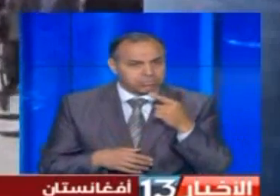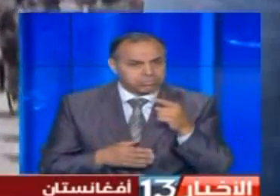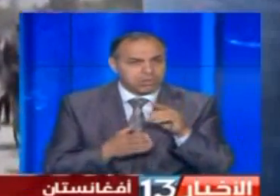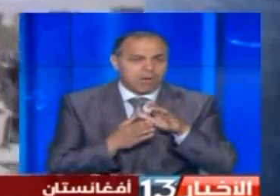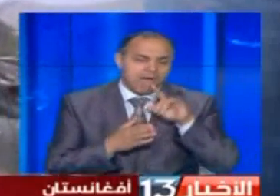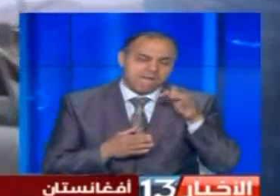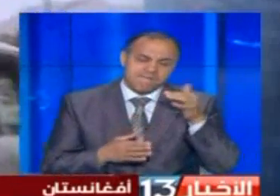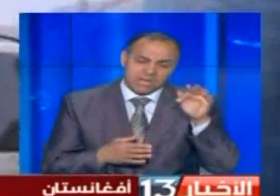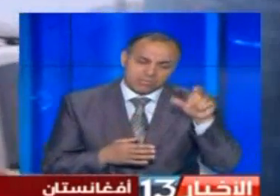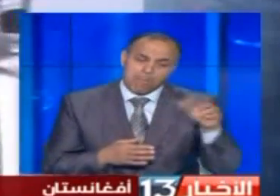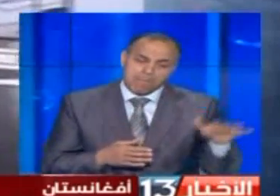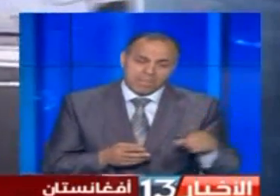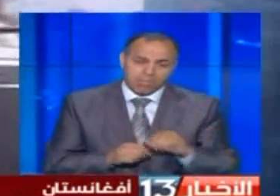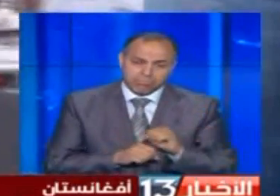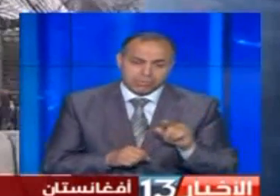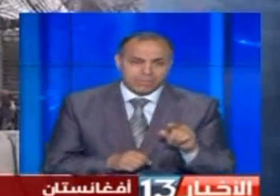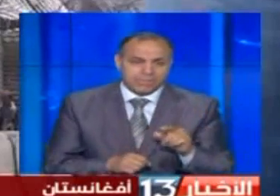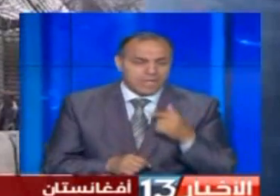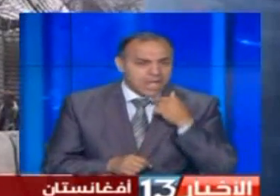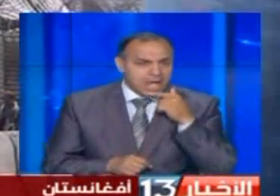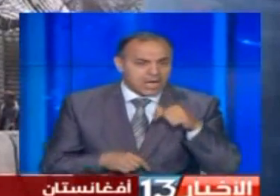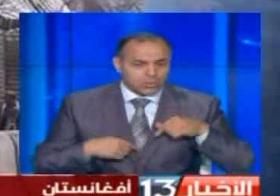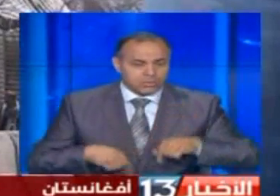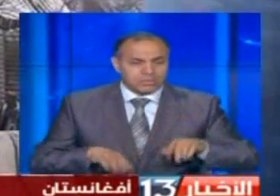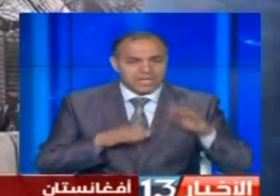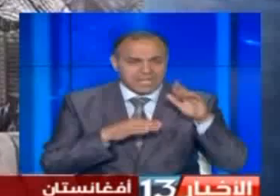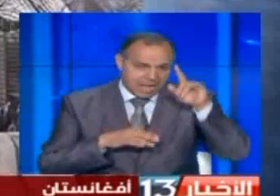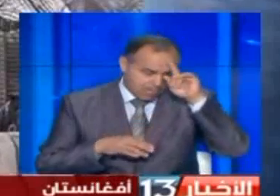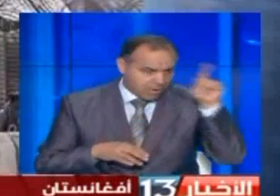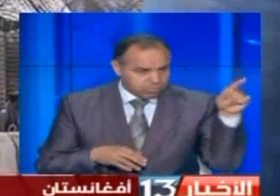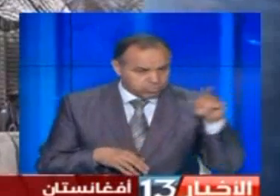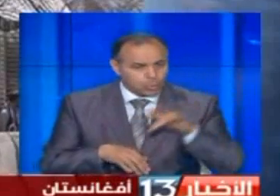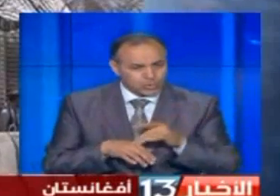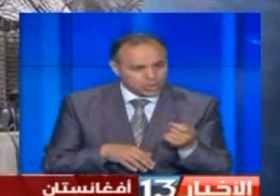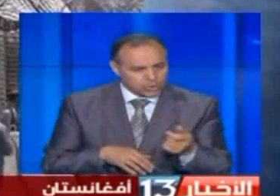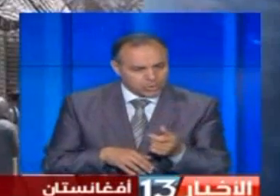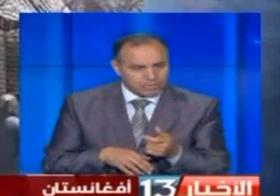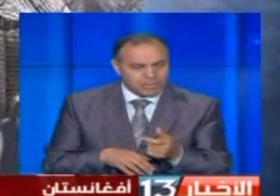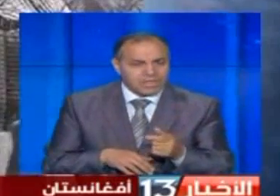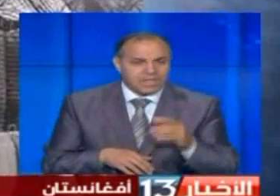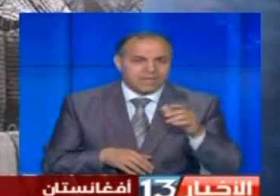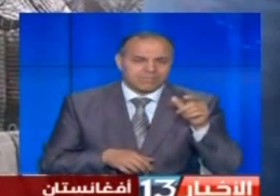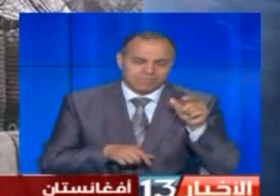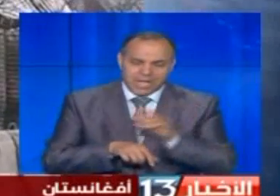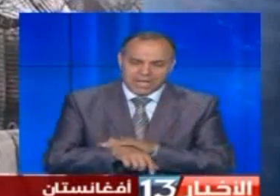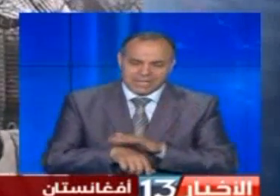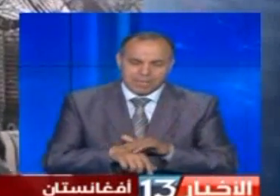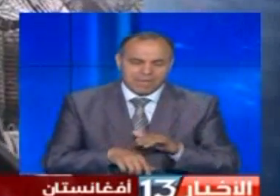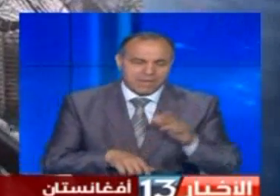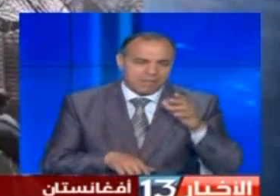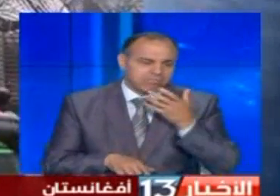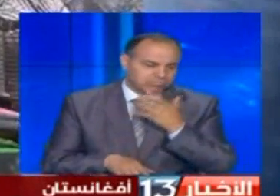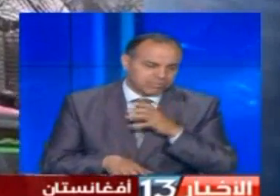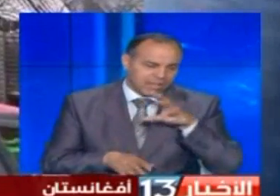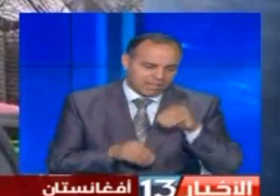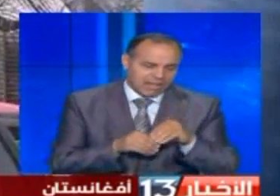ضحايا فرنسيين في هذا الانفجار، أعلنت الخارجية الألمانية عن إصابات طفيفة في صفوف عدد من العاملين الأفغان